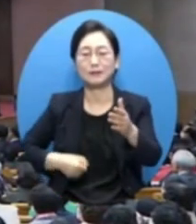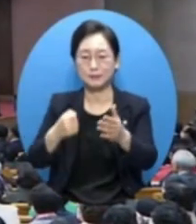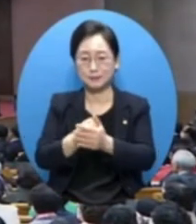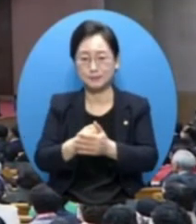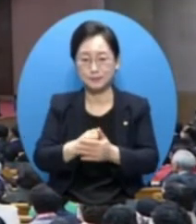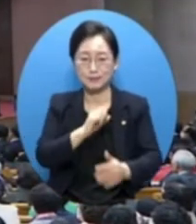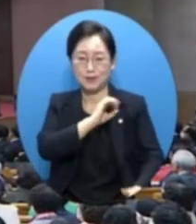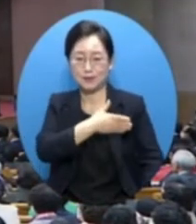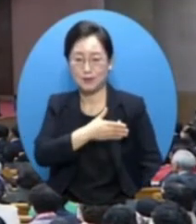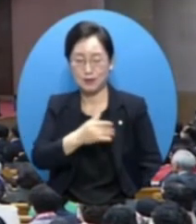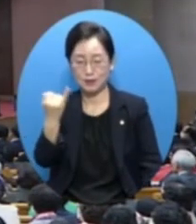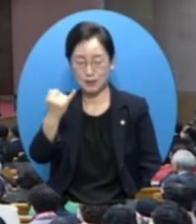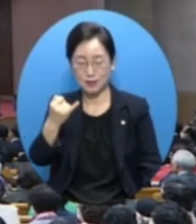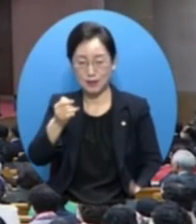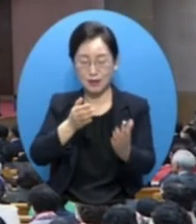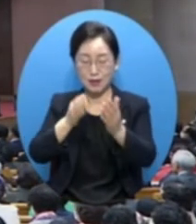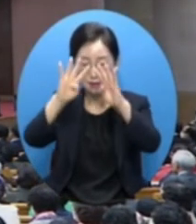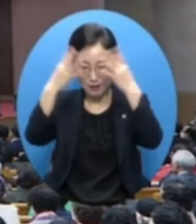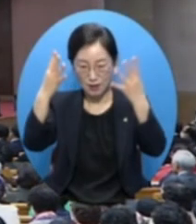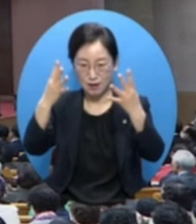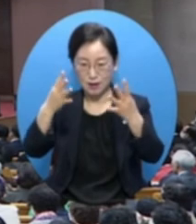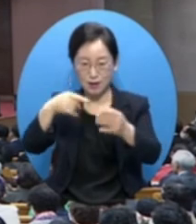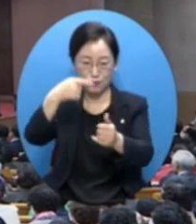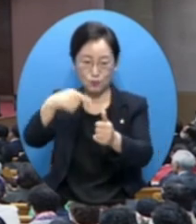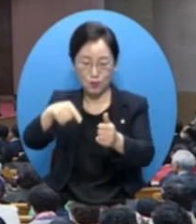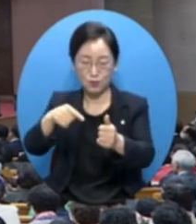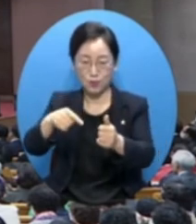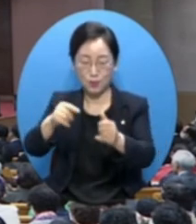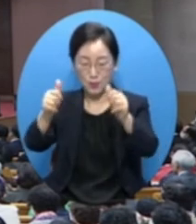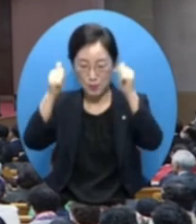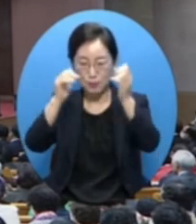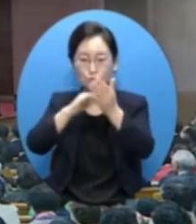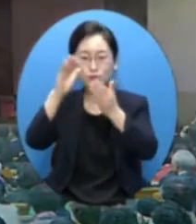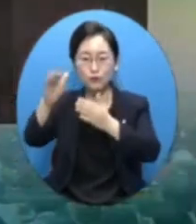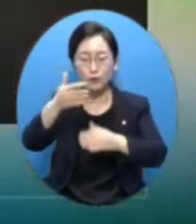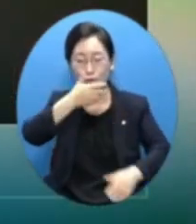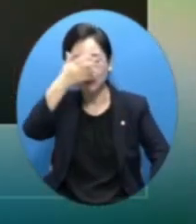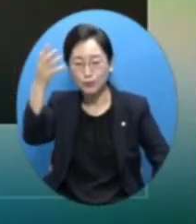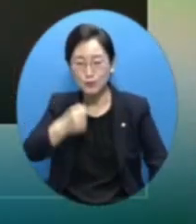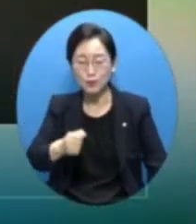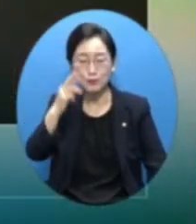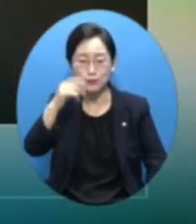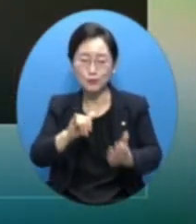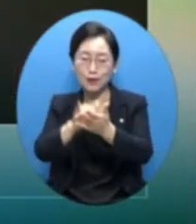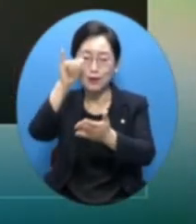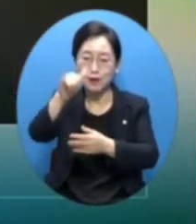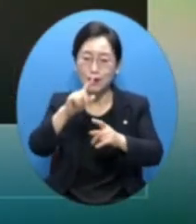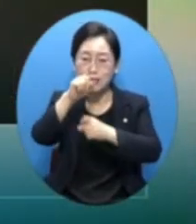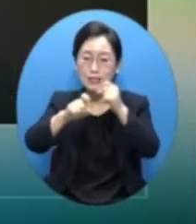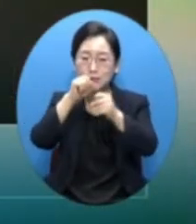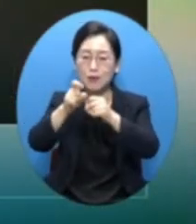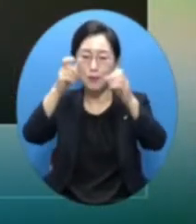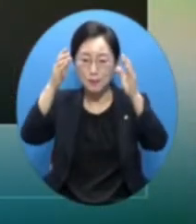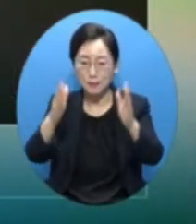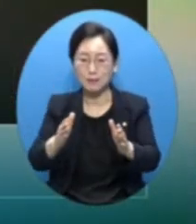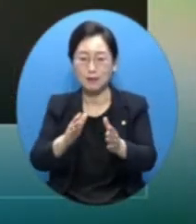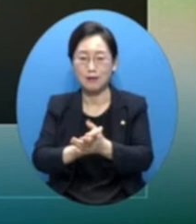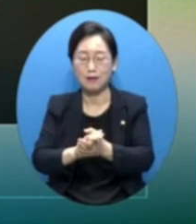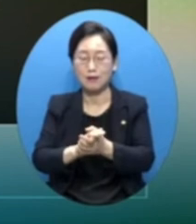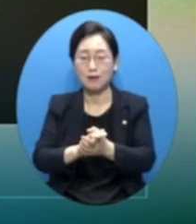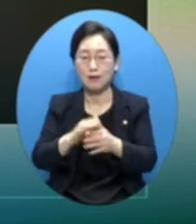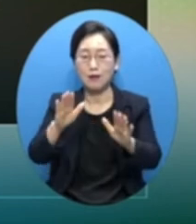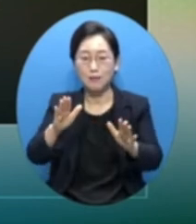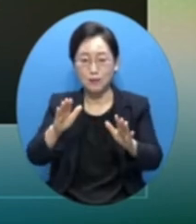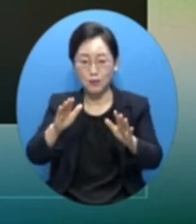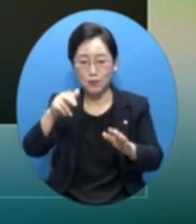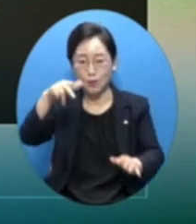이화여자대학교 유아교육을 마친 다음 꿈을 가지고 그는 미국에 건너가서 11년 반 만에 보스턴 대학에서 재활상담학으로